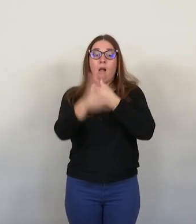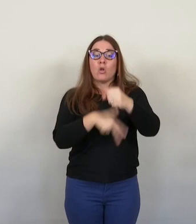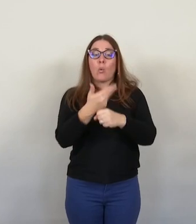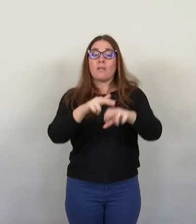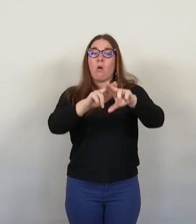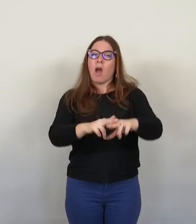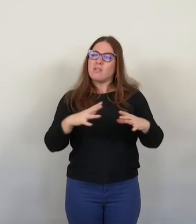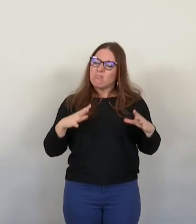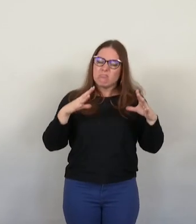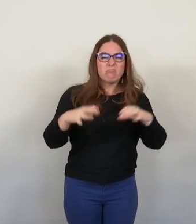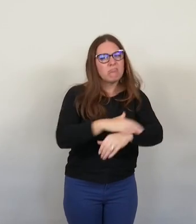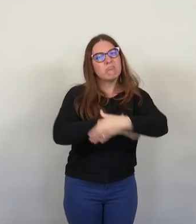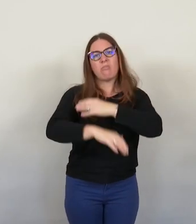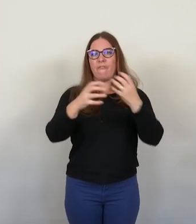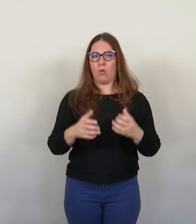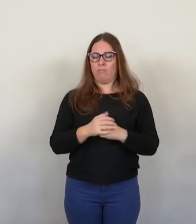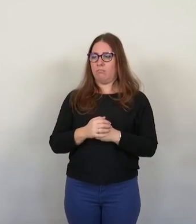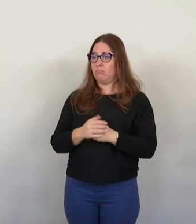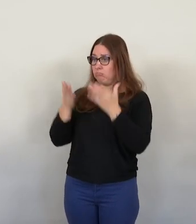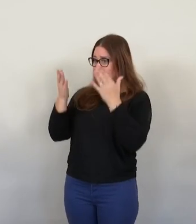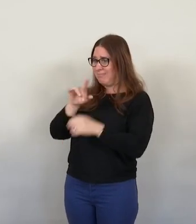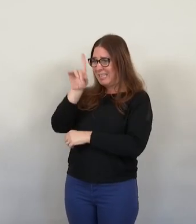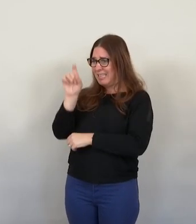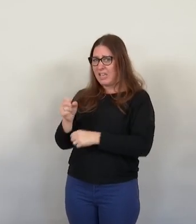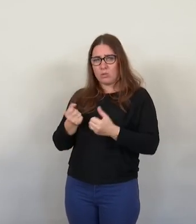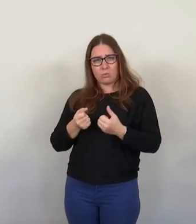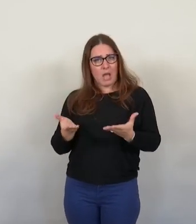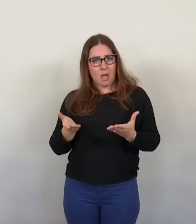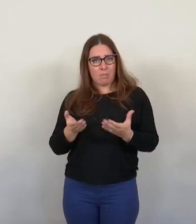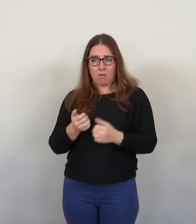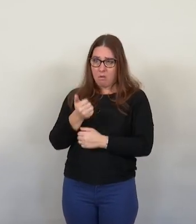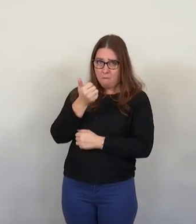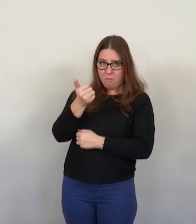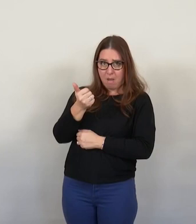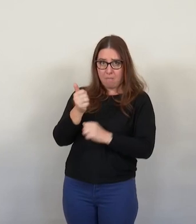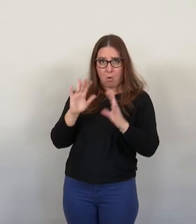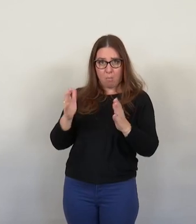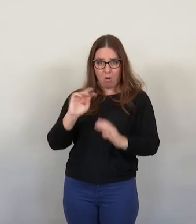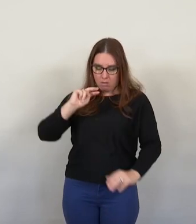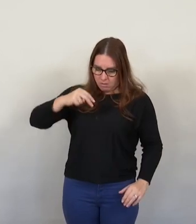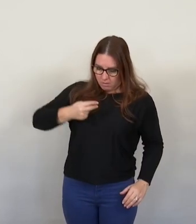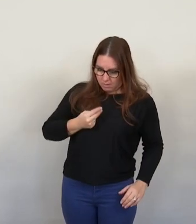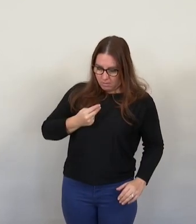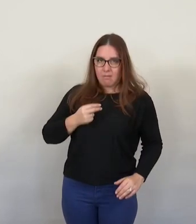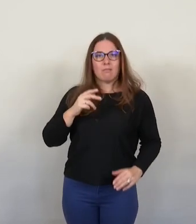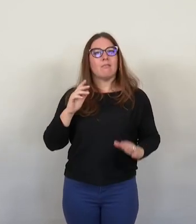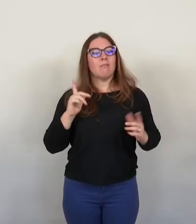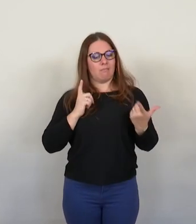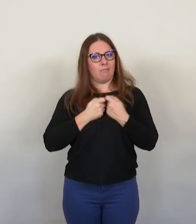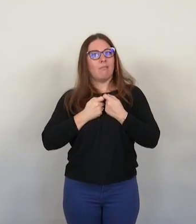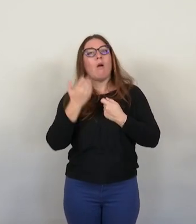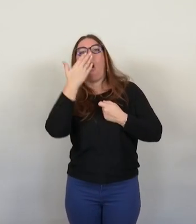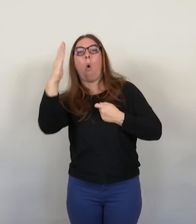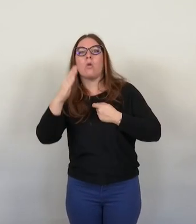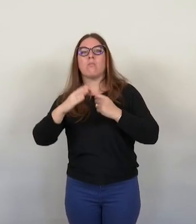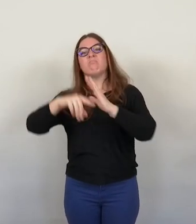venir Monsieur le Maire ma question est simple très simple quand allez-vous appliquer à vous-même les règles que vous appliquez